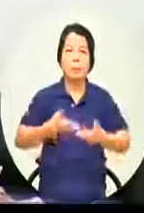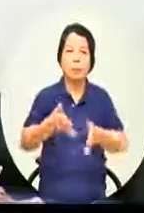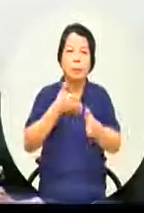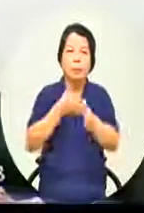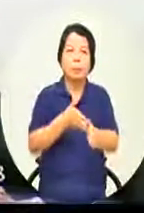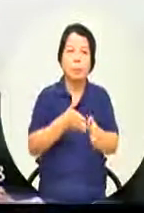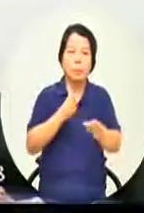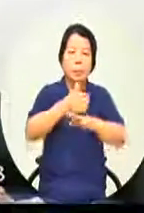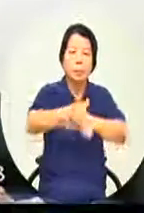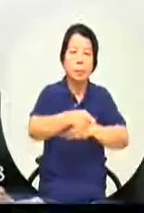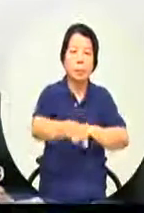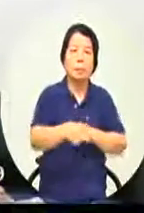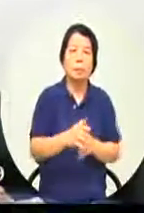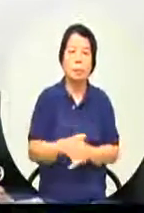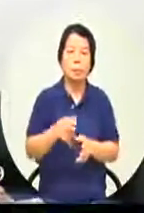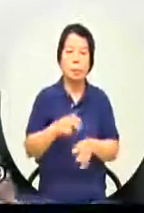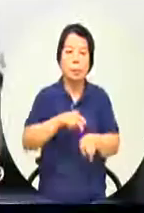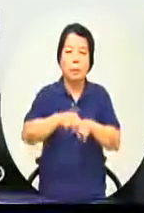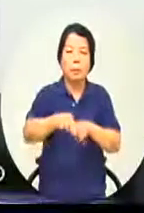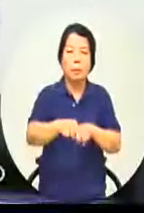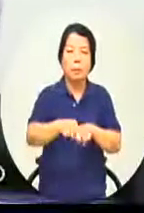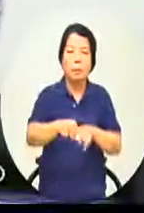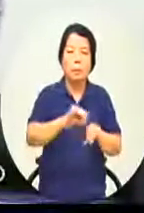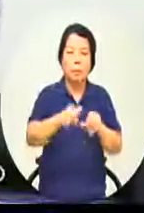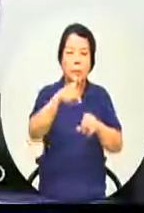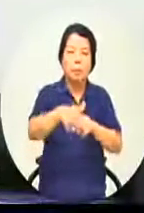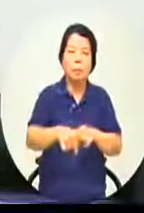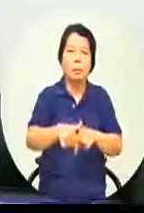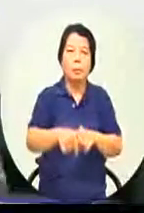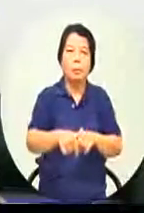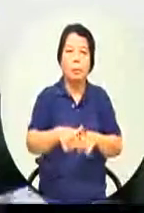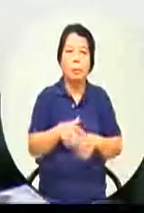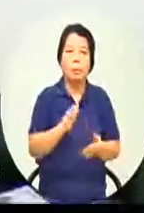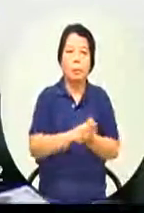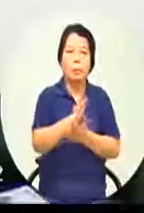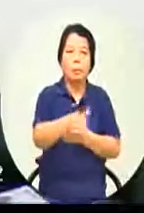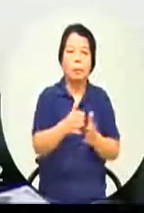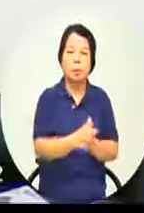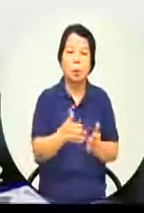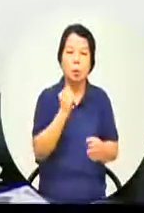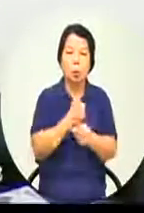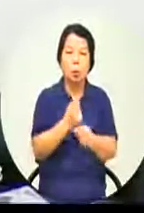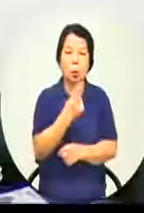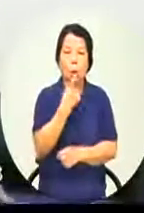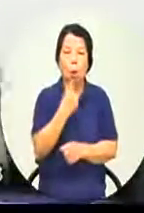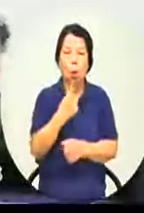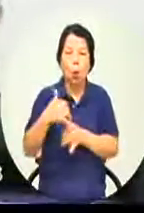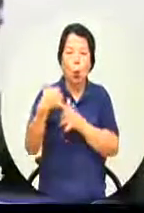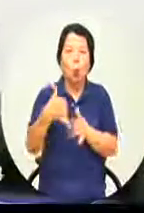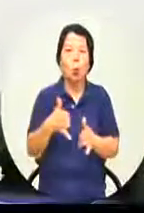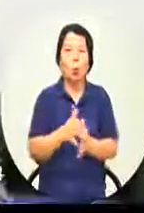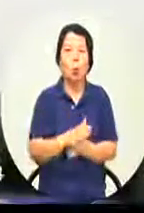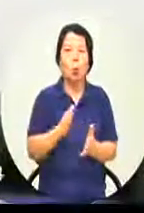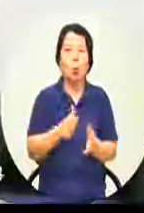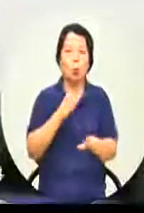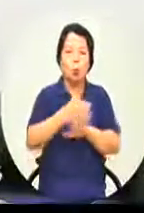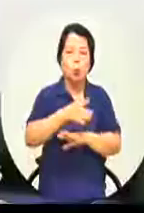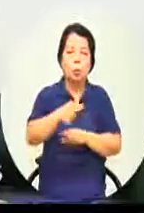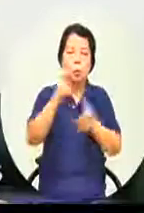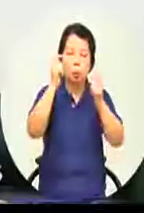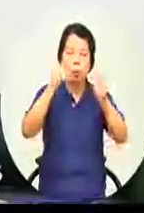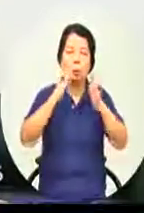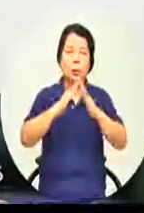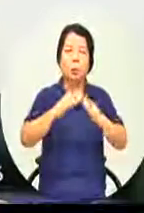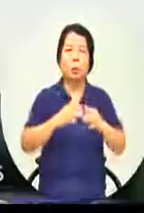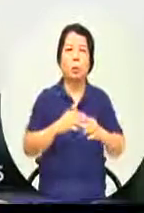的路段以外，其实铁路地下化未来，它虽然我们要做很漂亮的绿园道，那其实铁路计划也是经过原本高雄